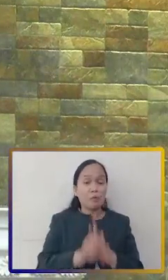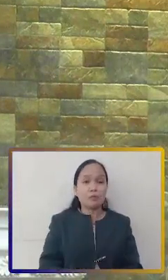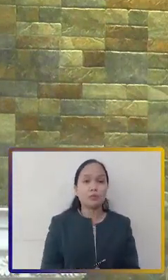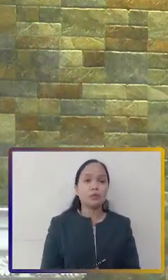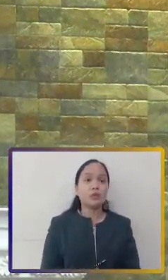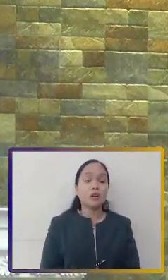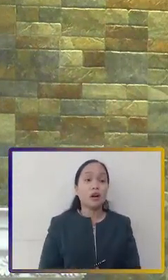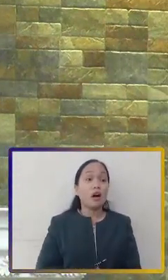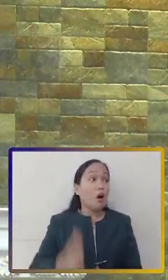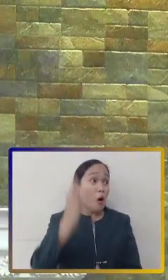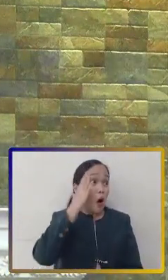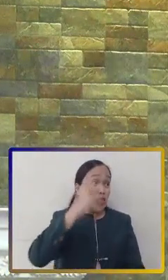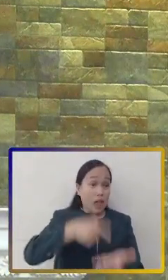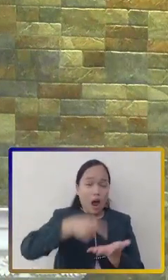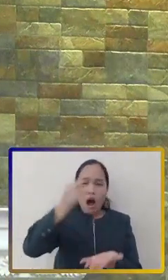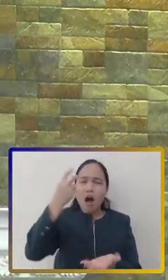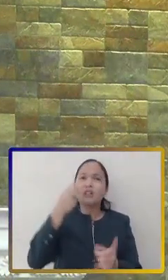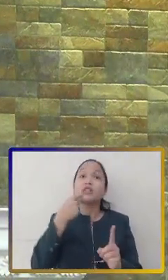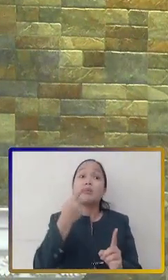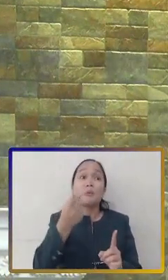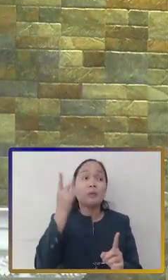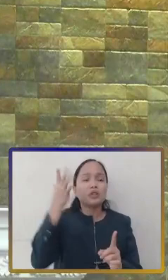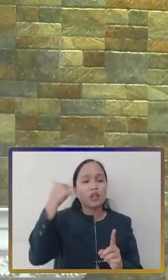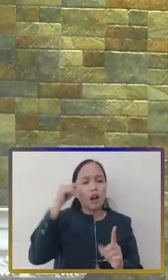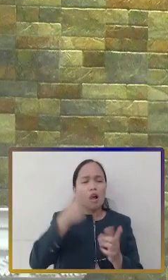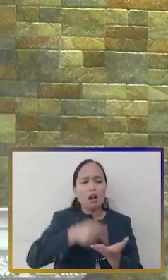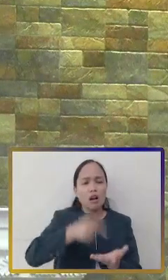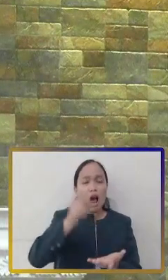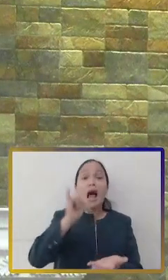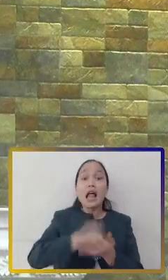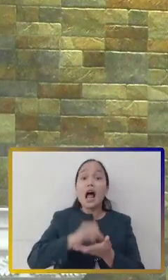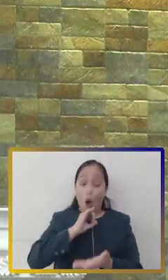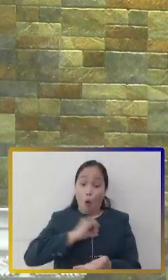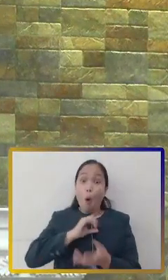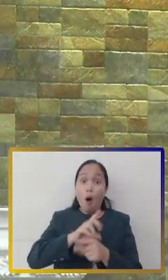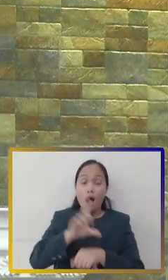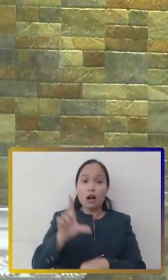yun, nagtataka ako, bakit unti nag-amen?